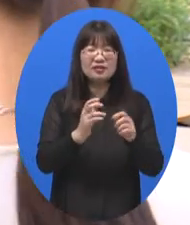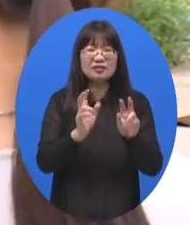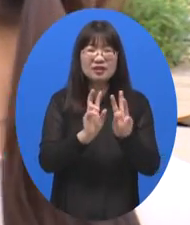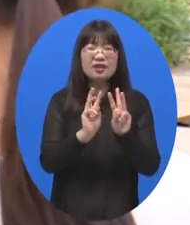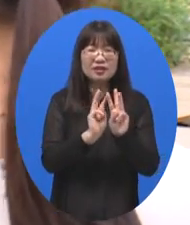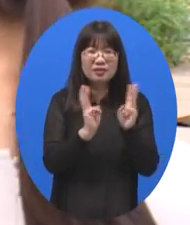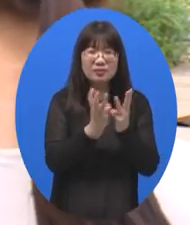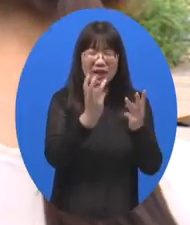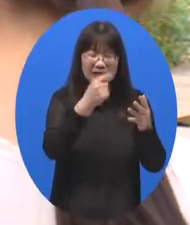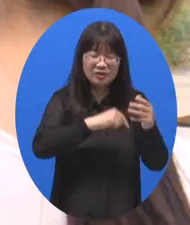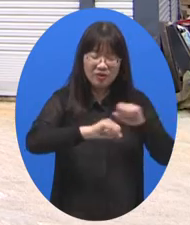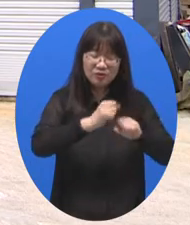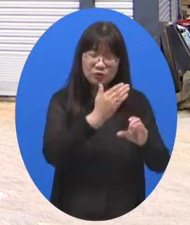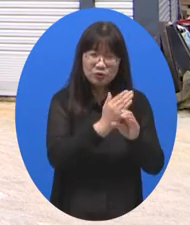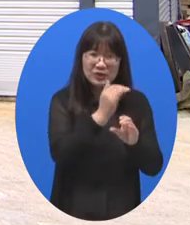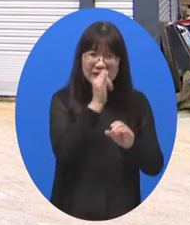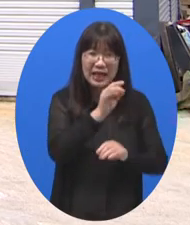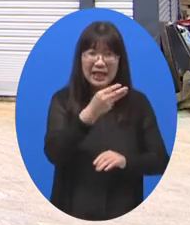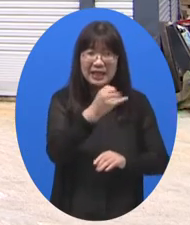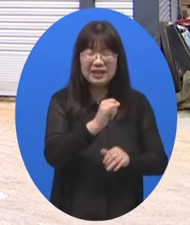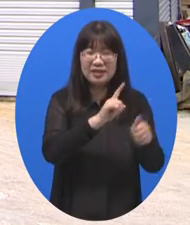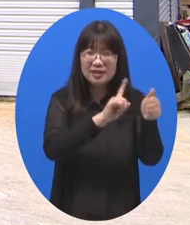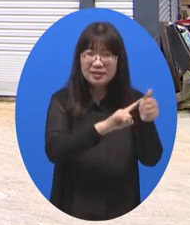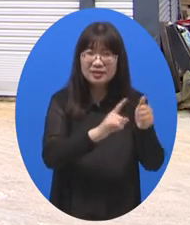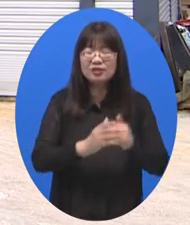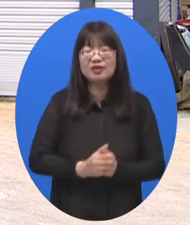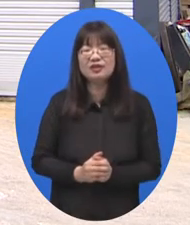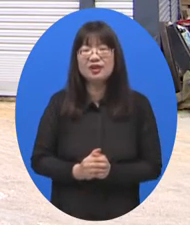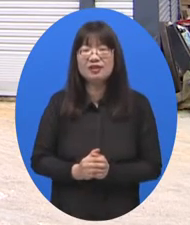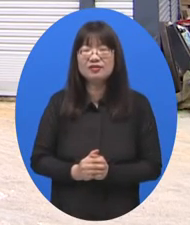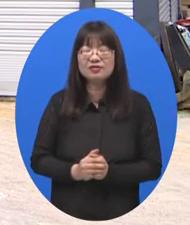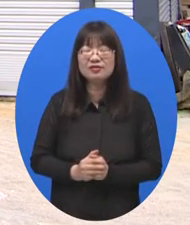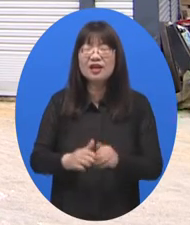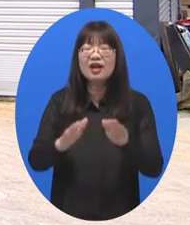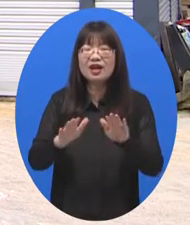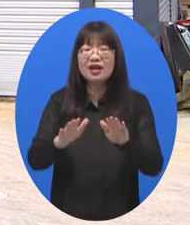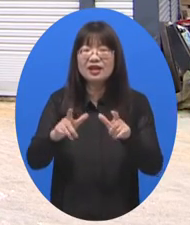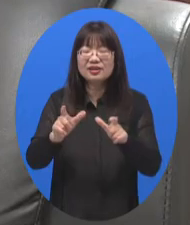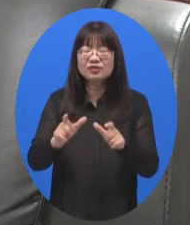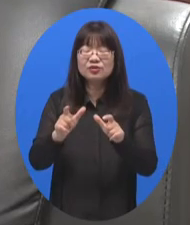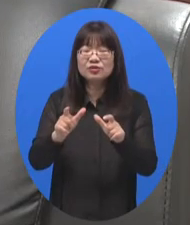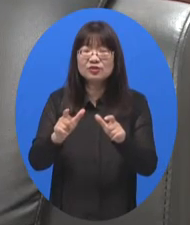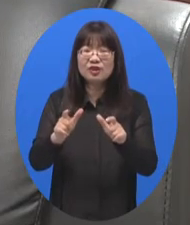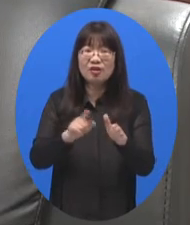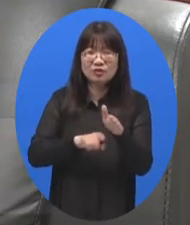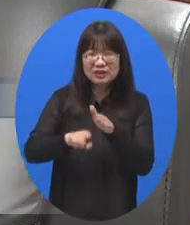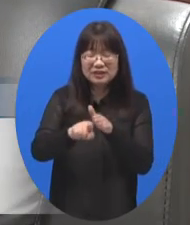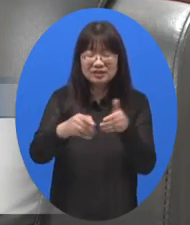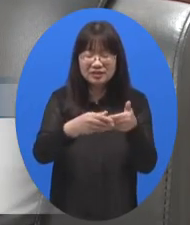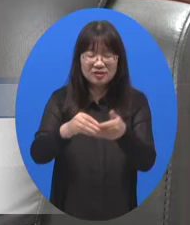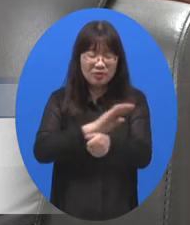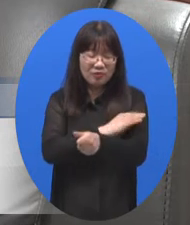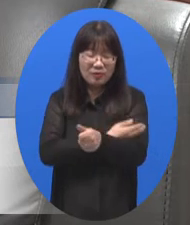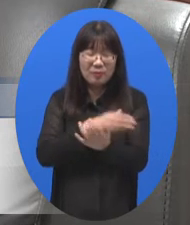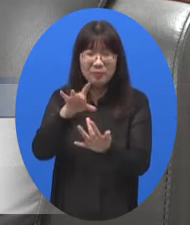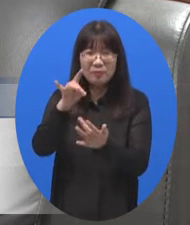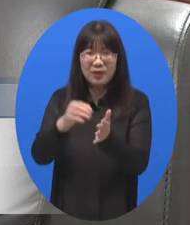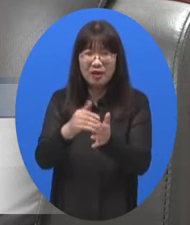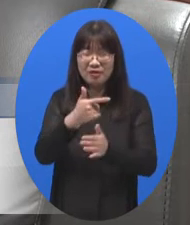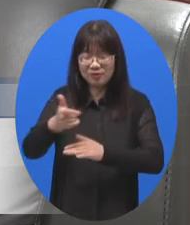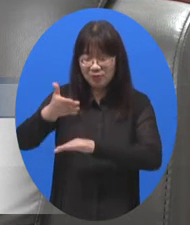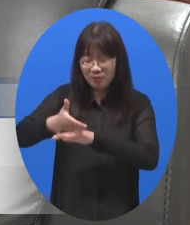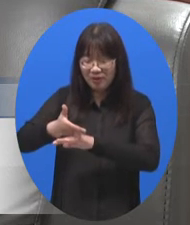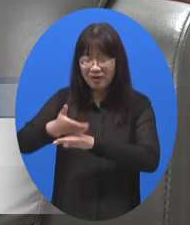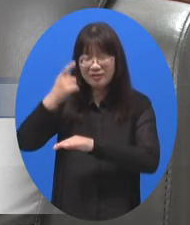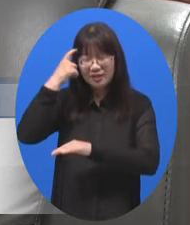알림 우다 쌀이 씨도 2022 지역사회 이주민 리더 로 선정됐습니다 음 너무 좋다고 너무 없다고